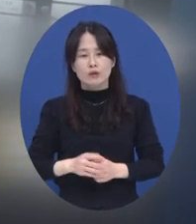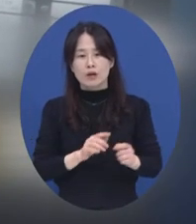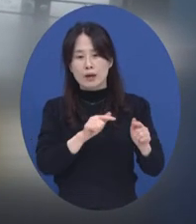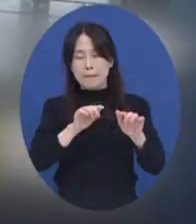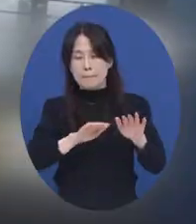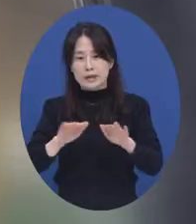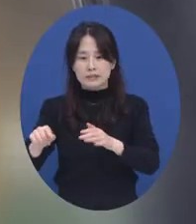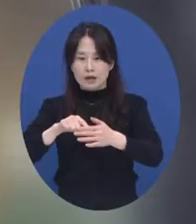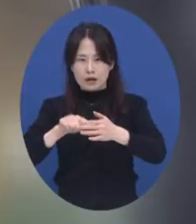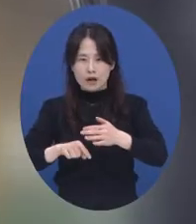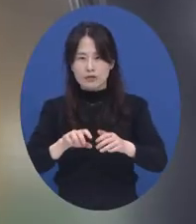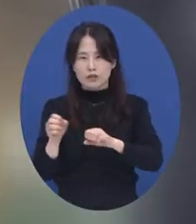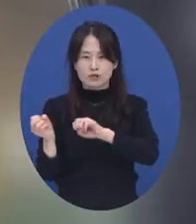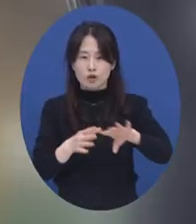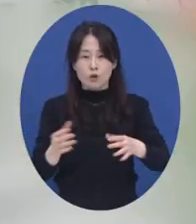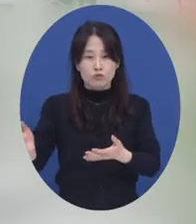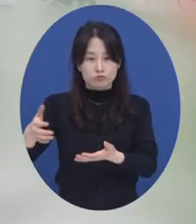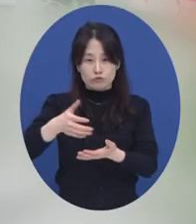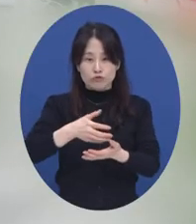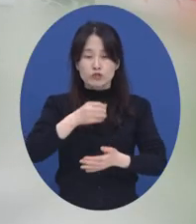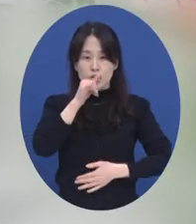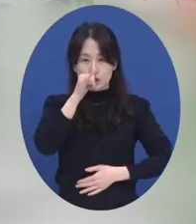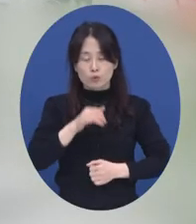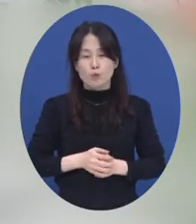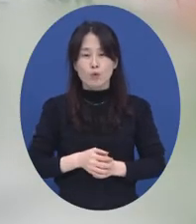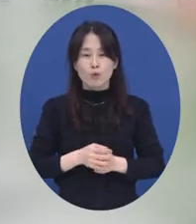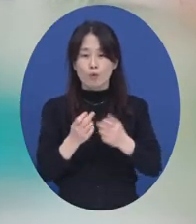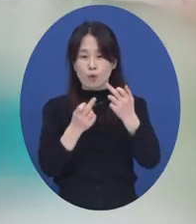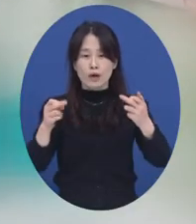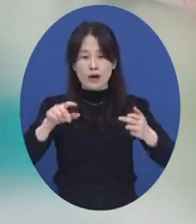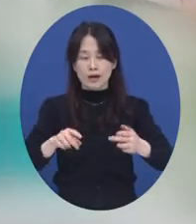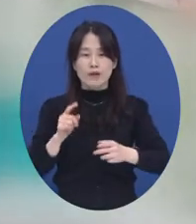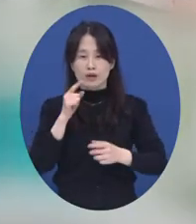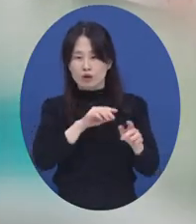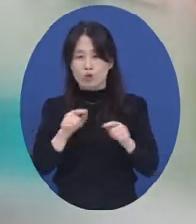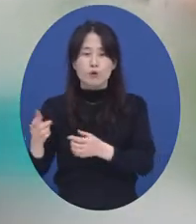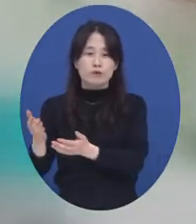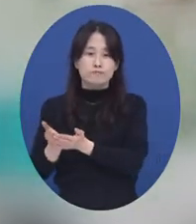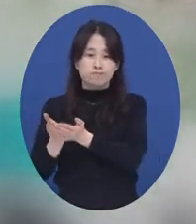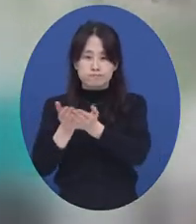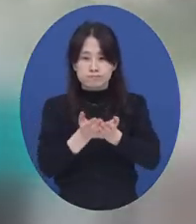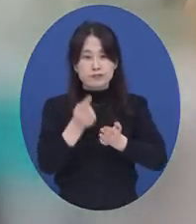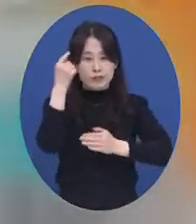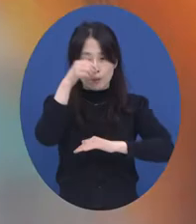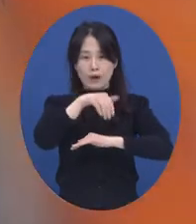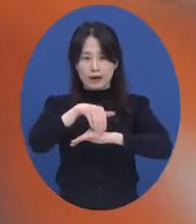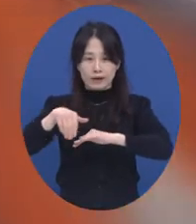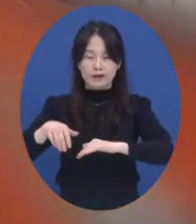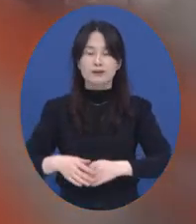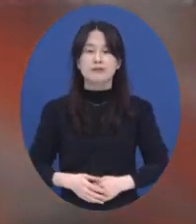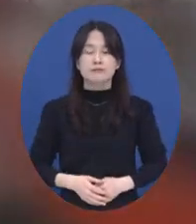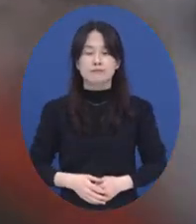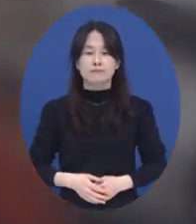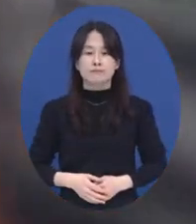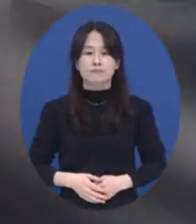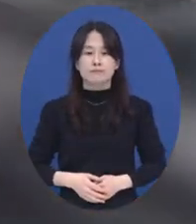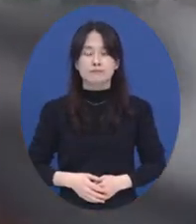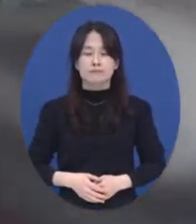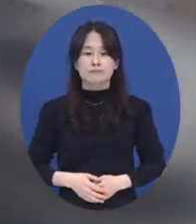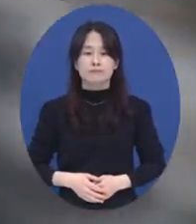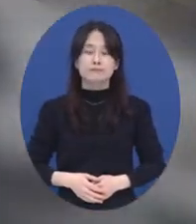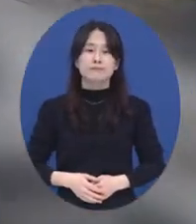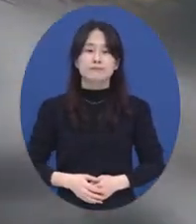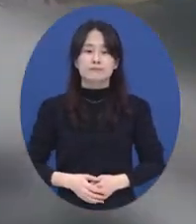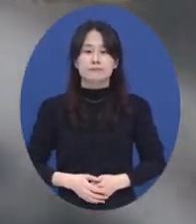연안과 수중 폐기물을 수거 하고 도서 지역의 쓰레기 운반 에 나설 계획입니다 경기 gtv 구형 술입니다